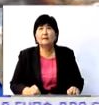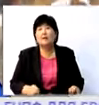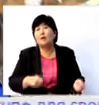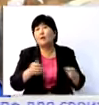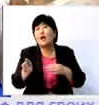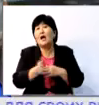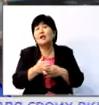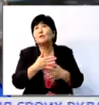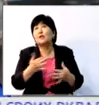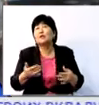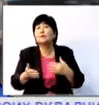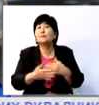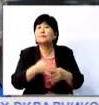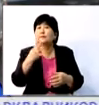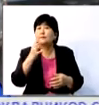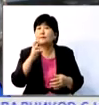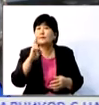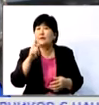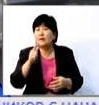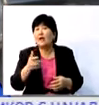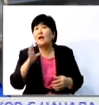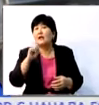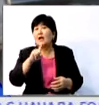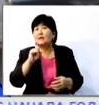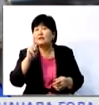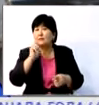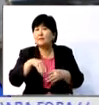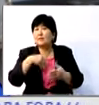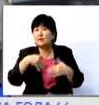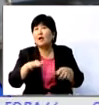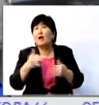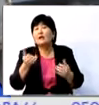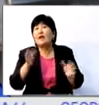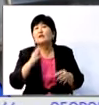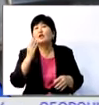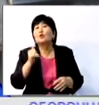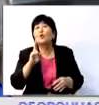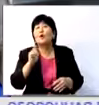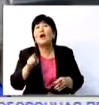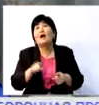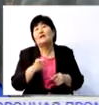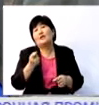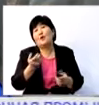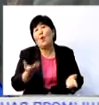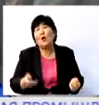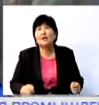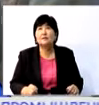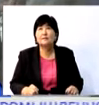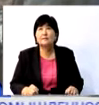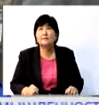Привез рыбные изделия, около 500 килограмм. Сазан сразу раскупили, осталось только щука, и то немного.